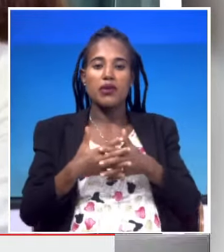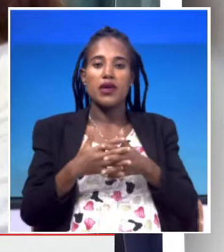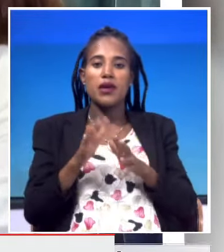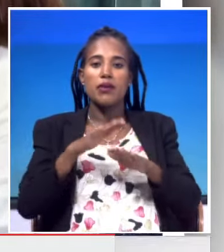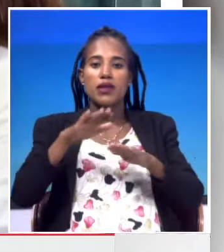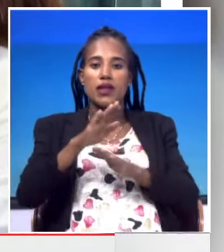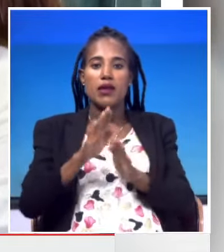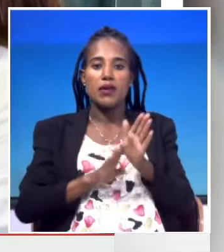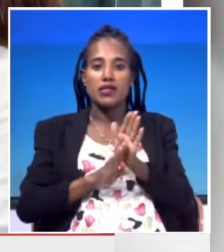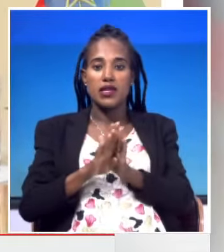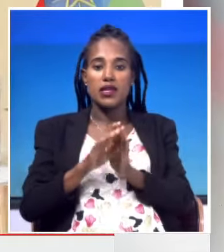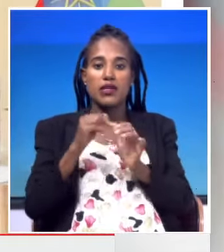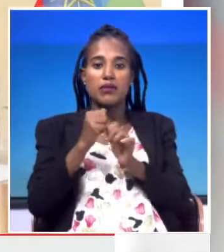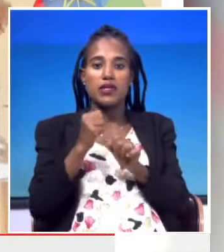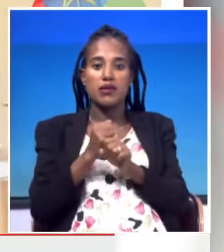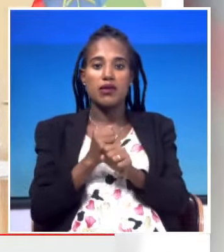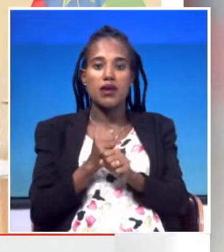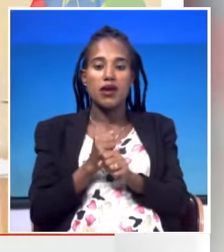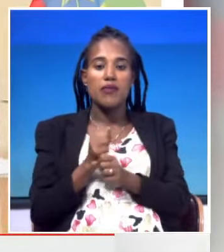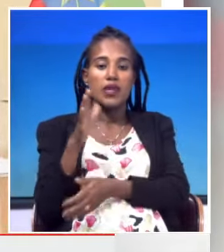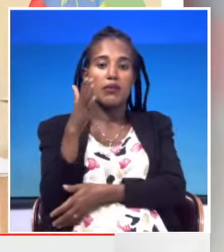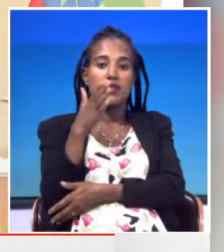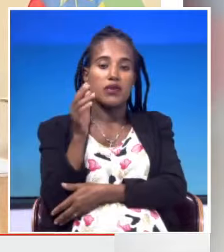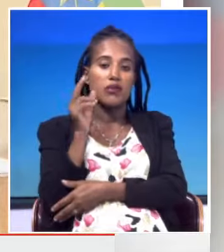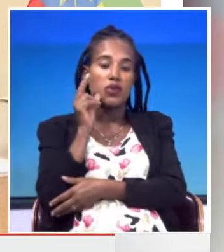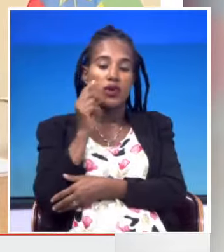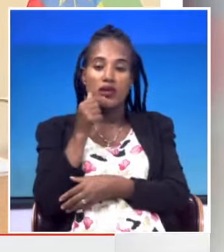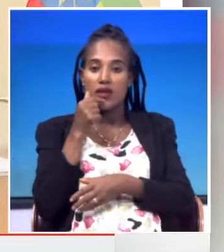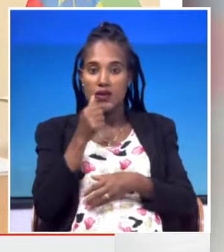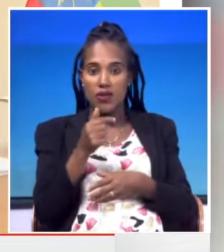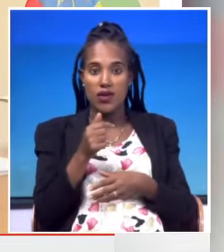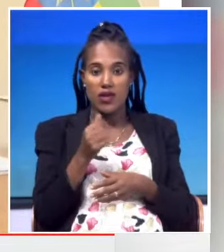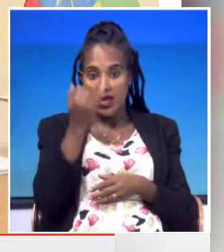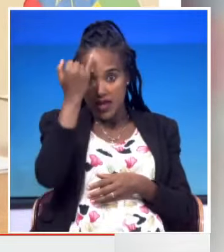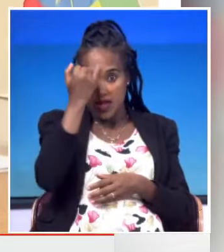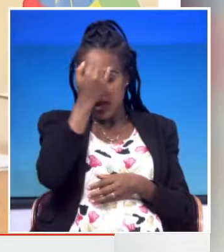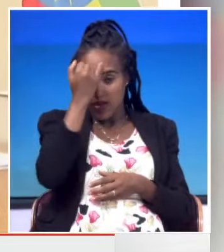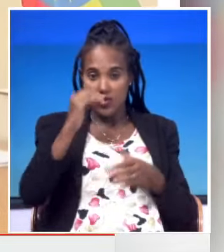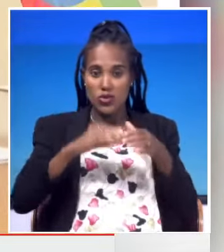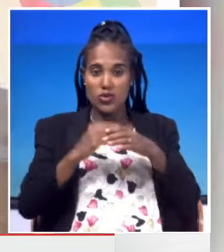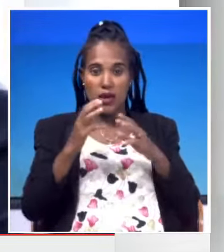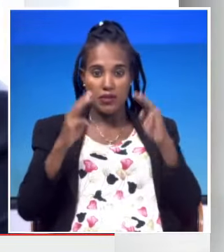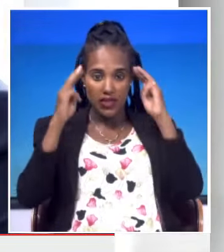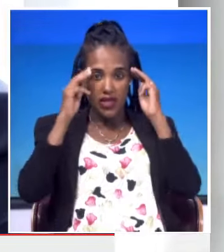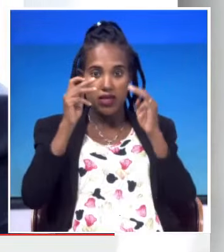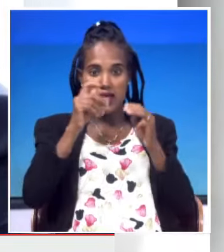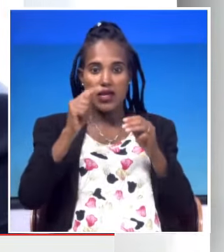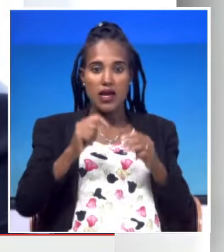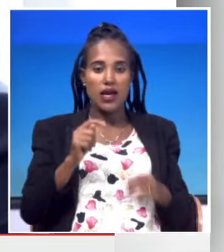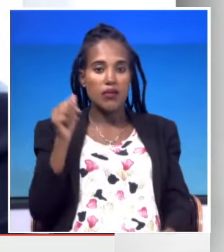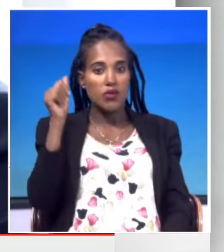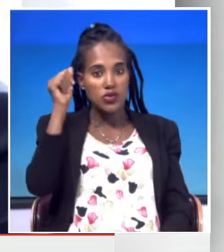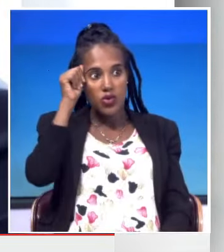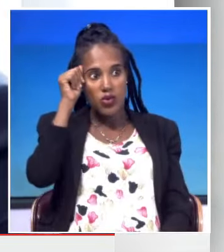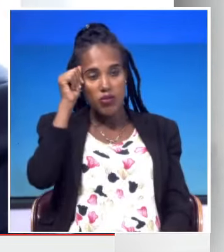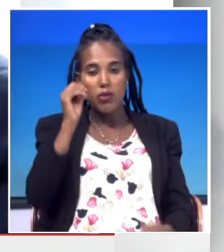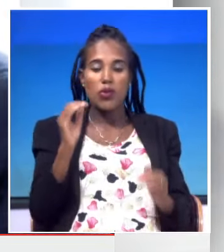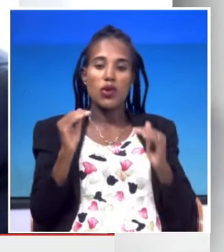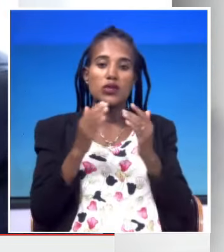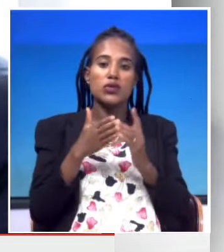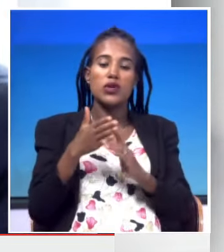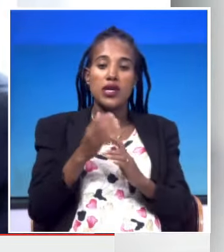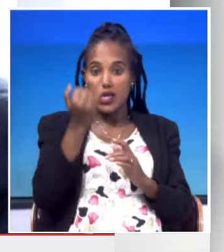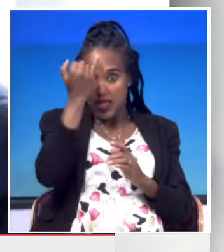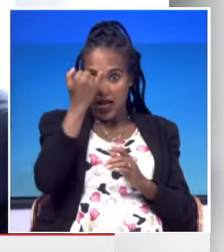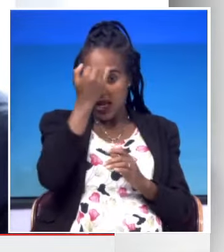ይበልጥ ለማጠናከር እንደምትሻም አምባሳደር ብርቱካን ተናግረዋል። የጣሊያን የውጭ ጉዳይ ሚኒስትር ዴታ ኤድሞንዶ ቻሪሊ በበኩላቸው